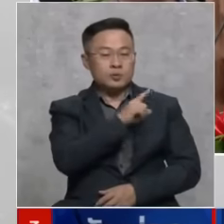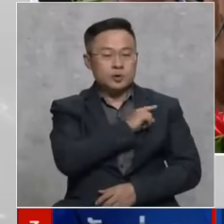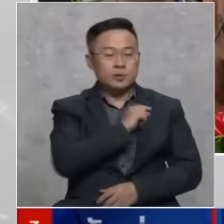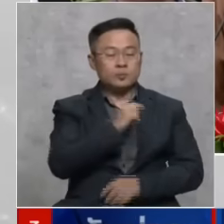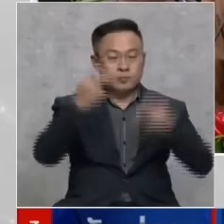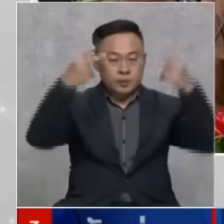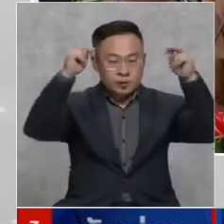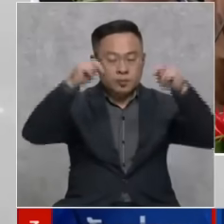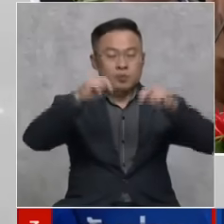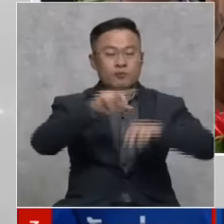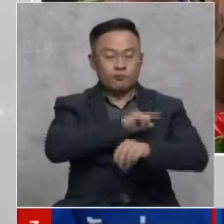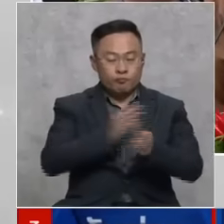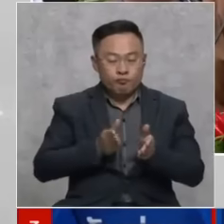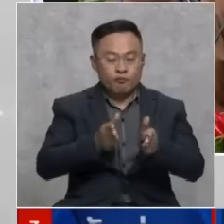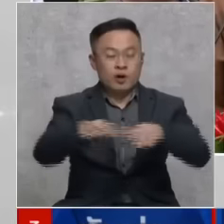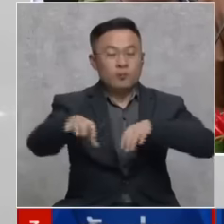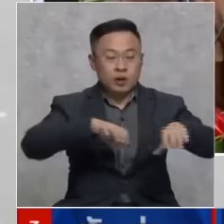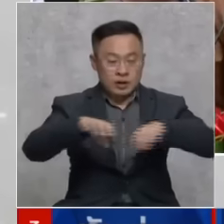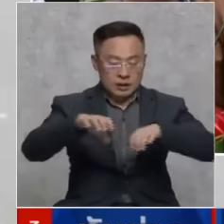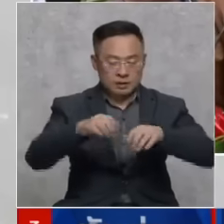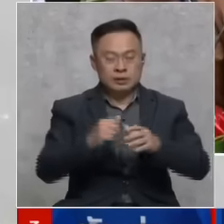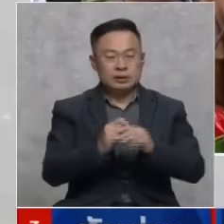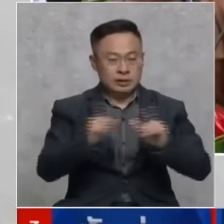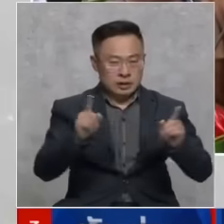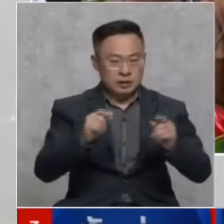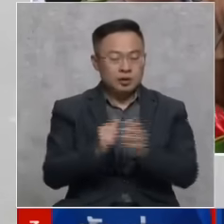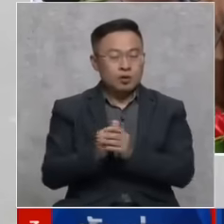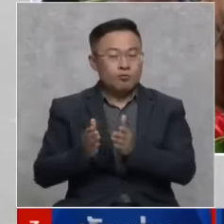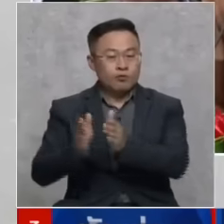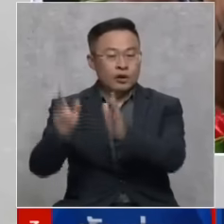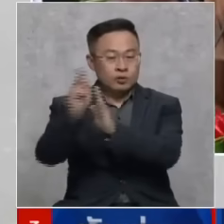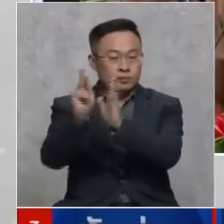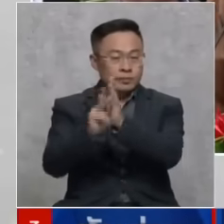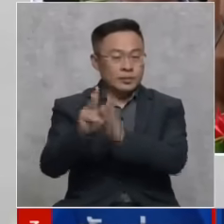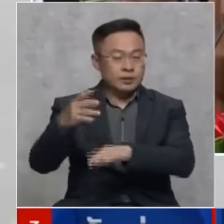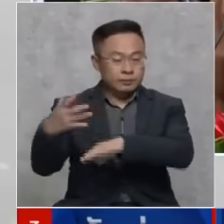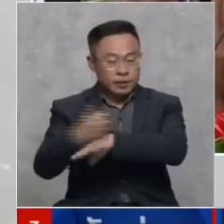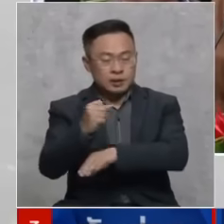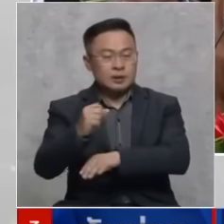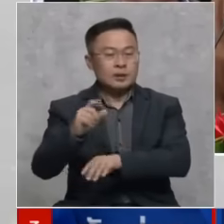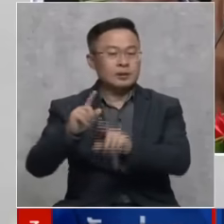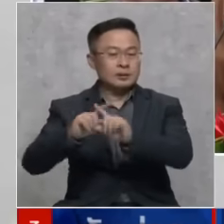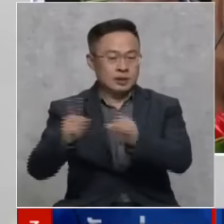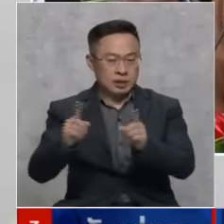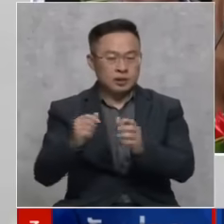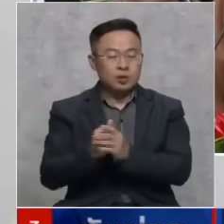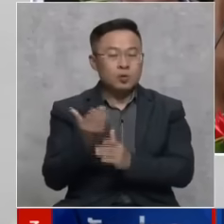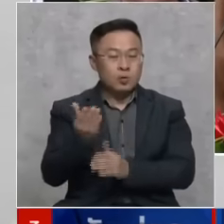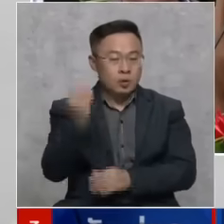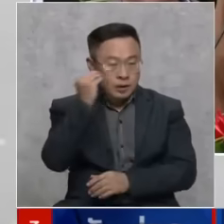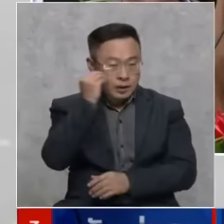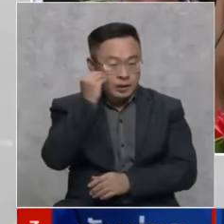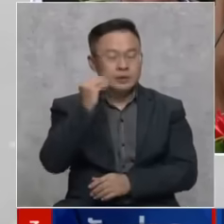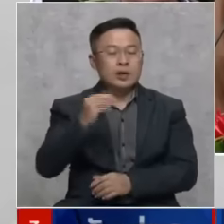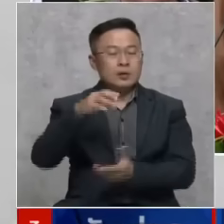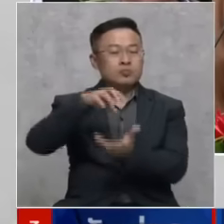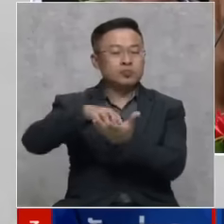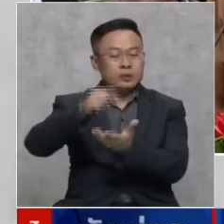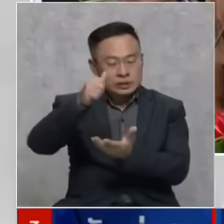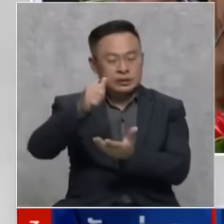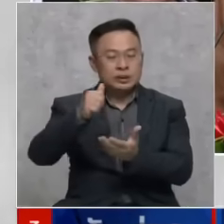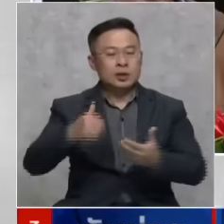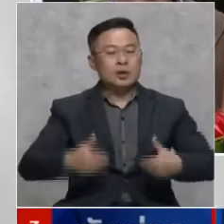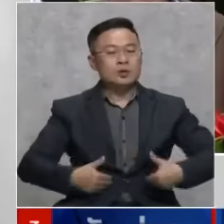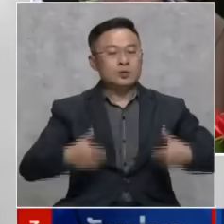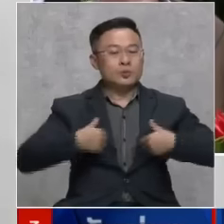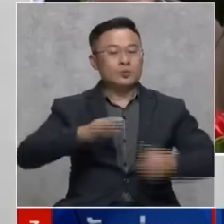แล้วอยู่ในฝ่ายบริหารแล้วนะครับก็ขอให้ท่านเดินทางในชีวิตการเมืองที่ ถูกต้องแล้วก็เป็นที่ชื่นชมของทุกๆคนครับขอบคุณ